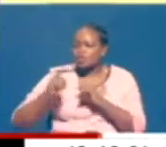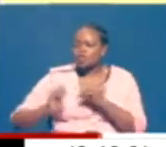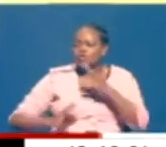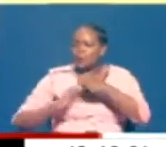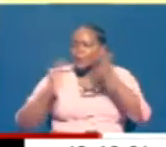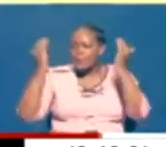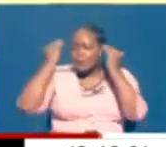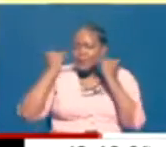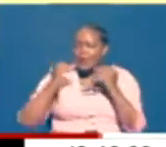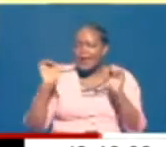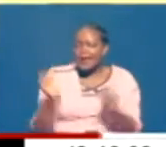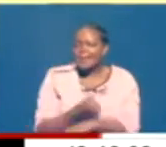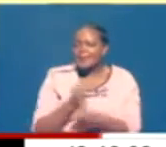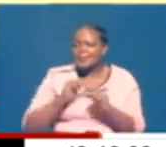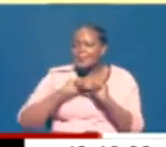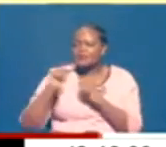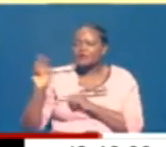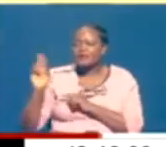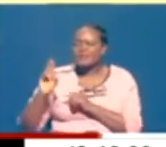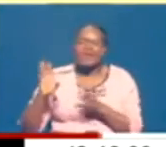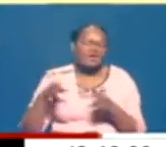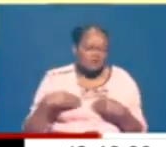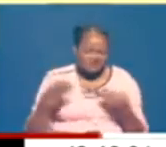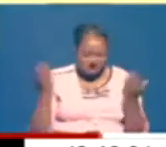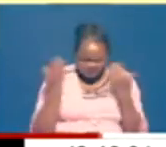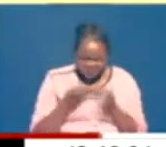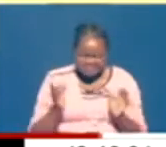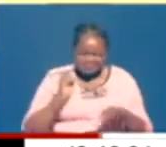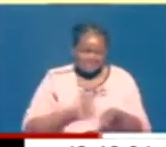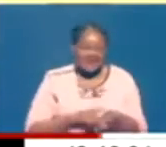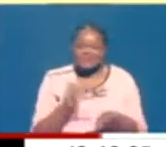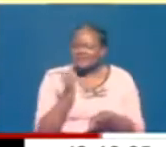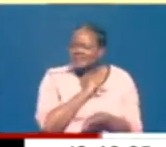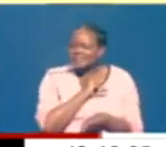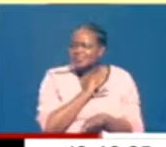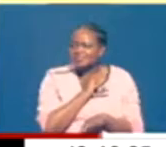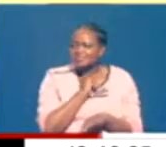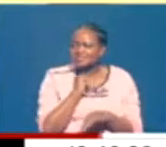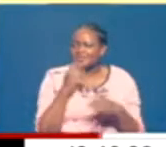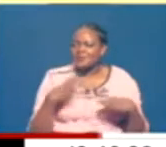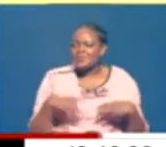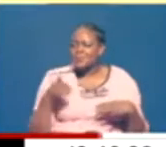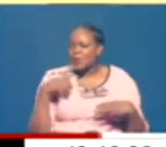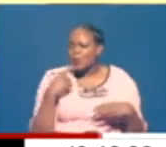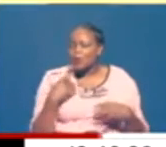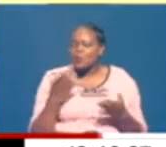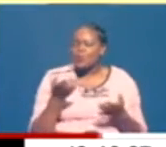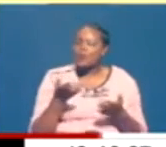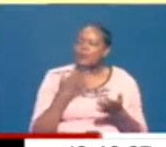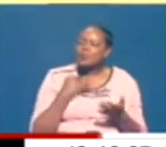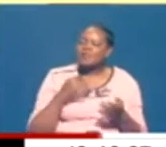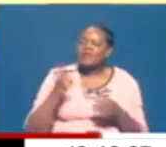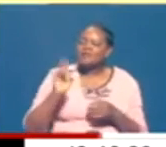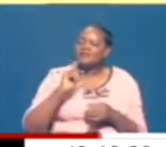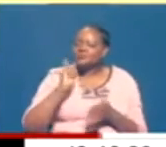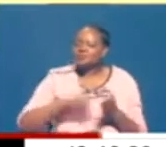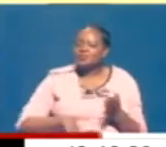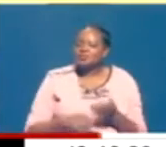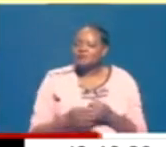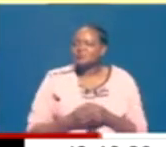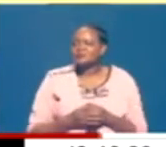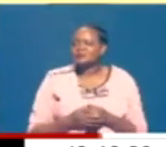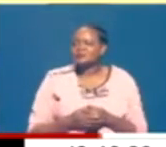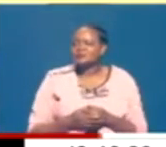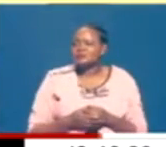hatuwezi tukaenda referendum. Hiyo tumekubaliana muda imeisha. Mm-hmm. Wale ambaye walikuwa kitaka hiyo referendum wamesema tayari wako